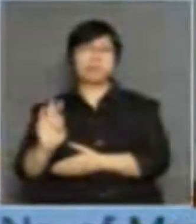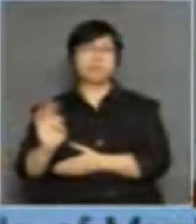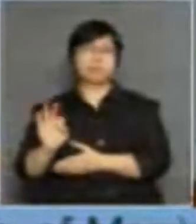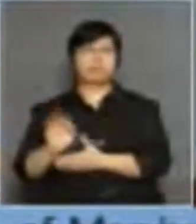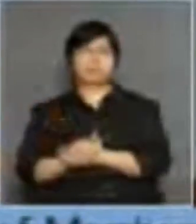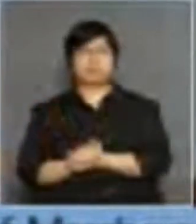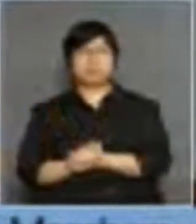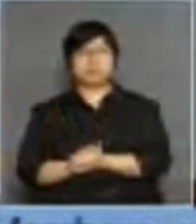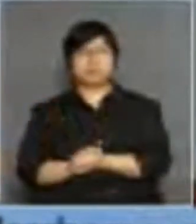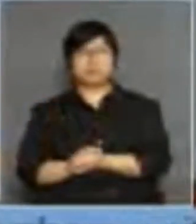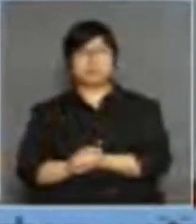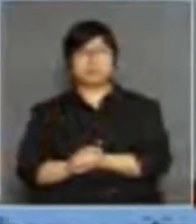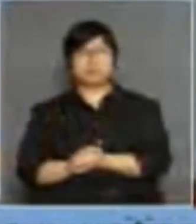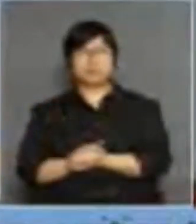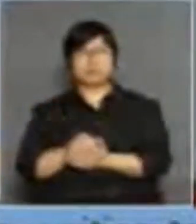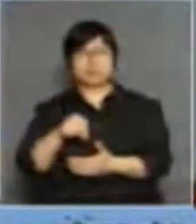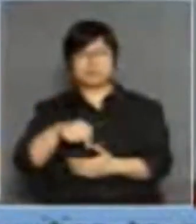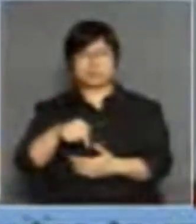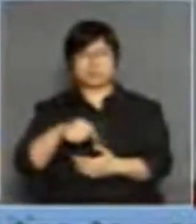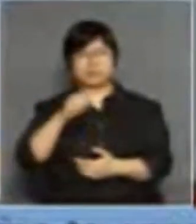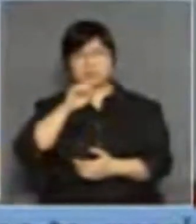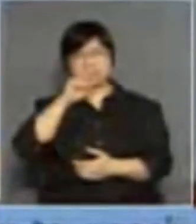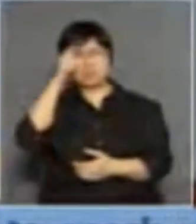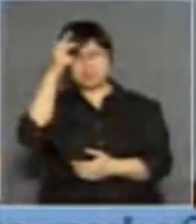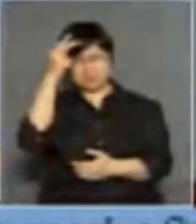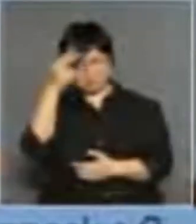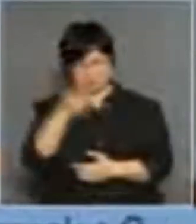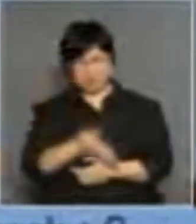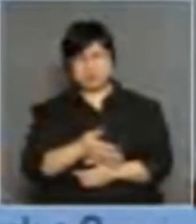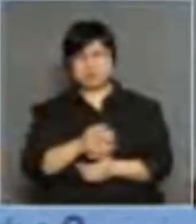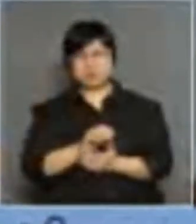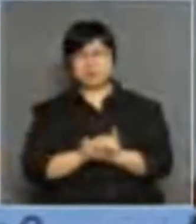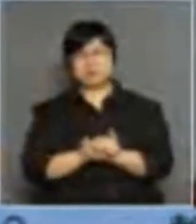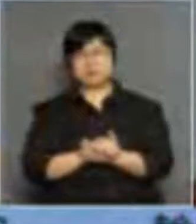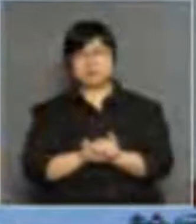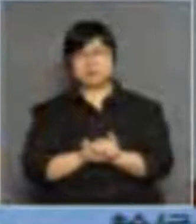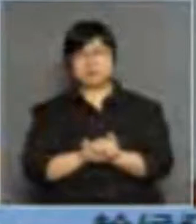係咧本會咧係屢次佢改嘅。咁主席，